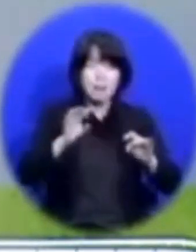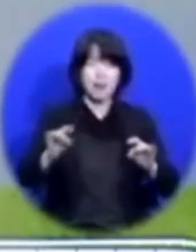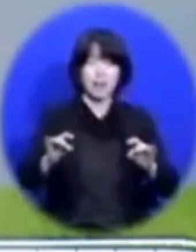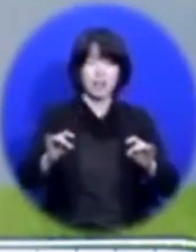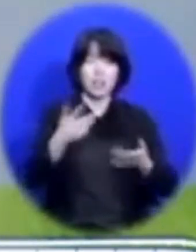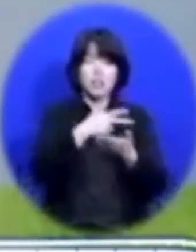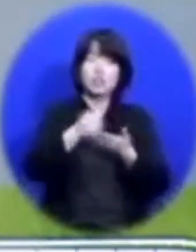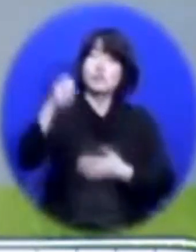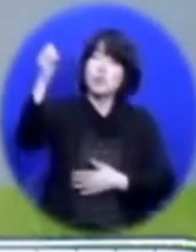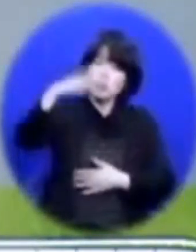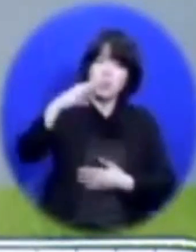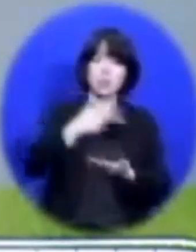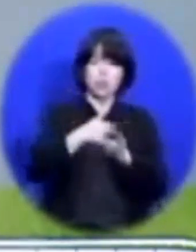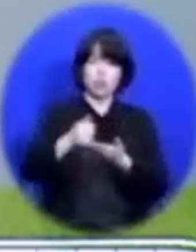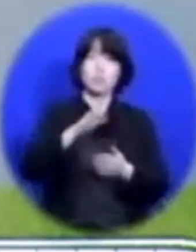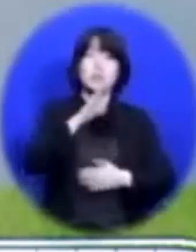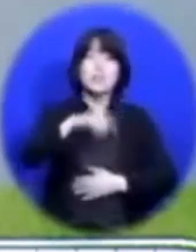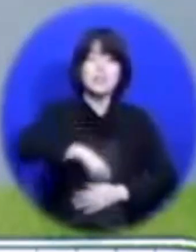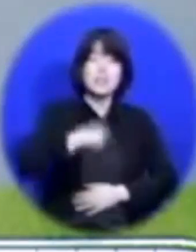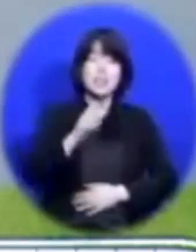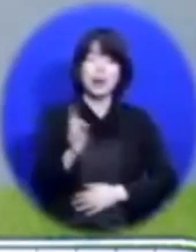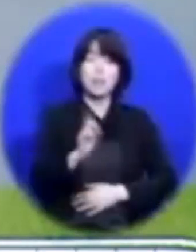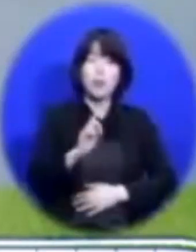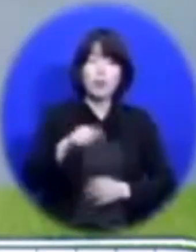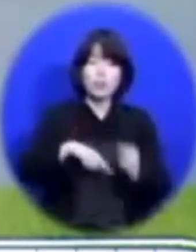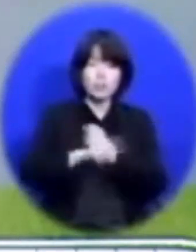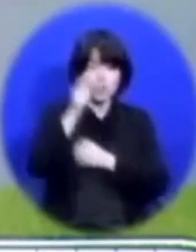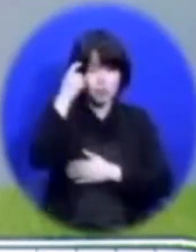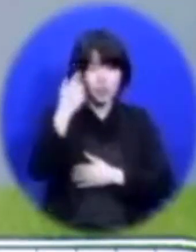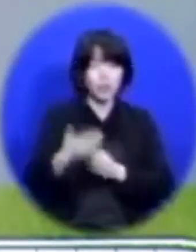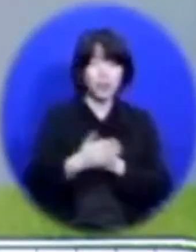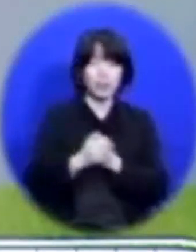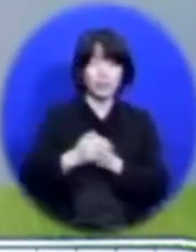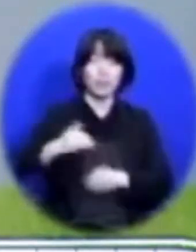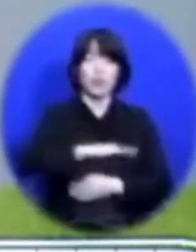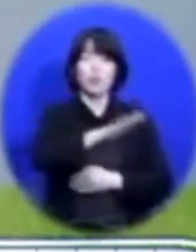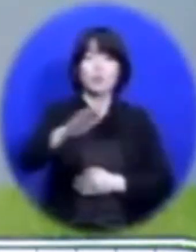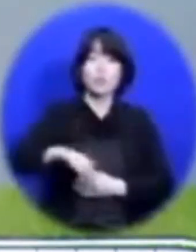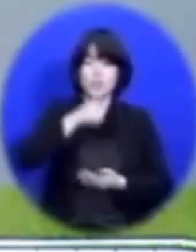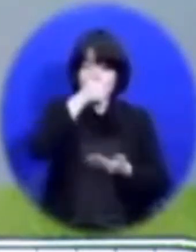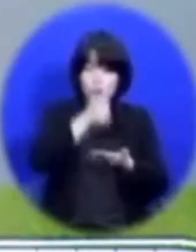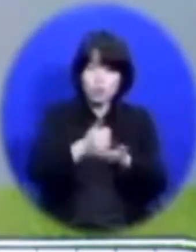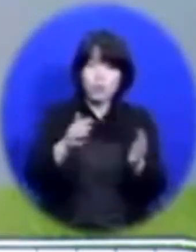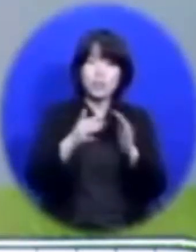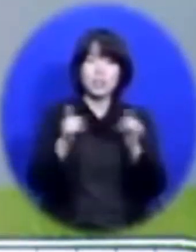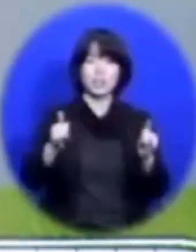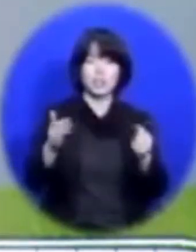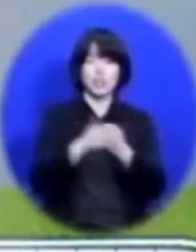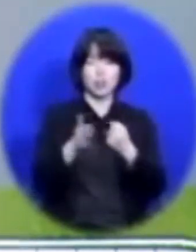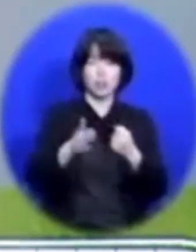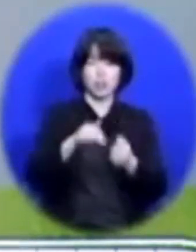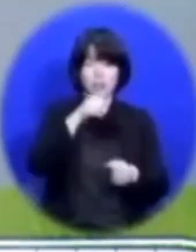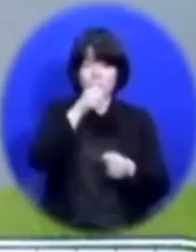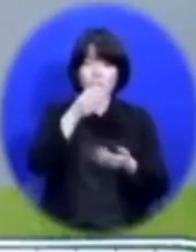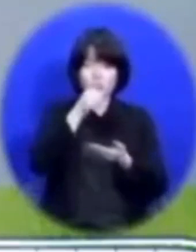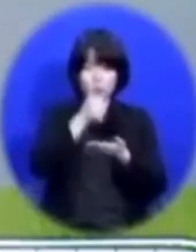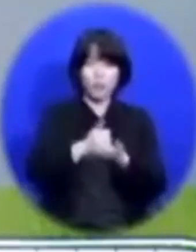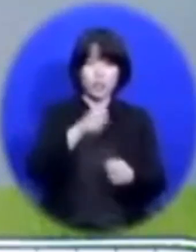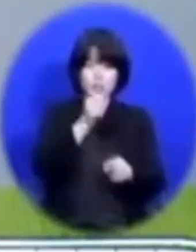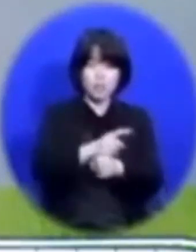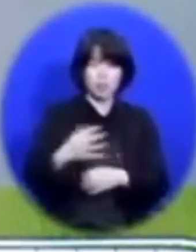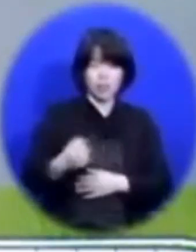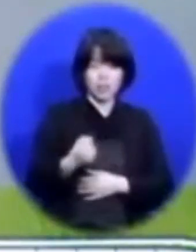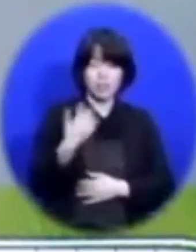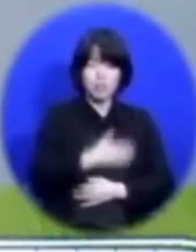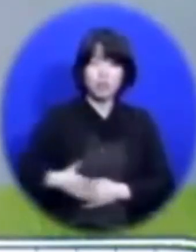하는"주님의 빛"과"주님의진리"는무엇을의미하는가? 우리는죄인이며 죄성